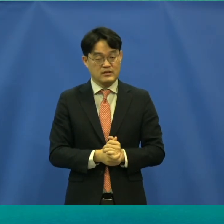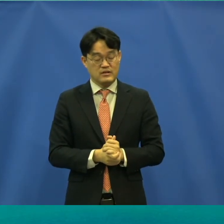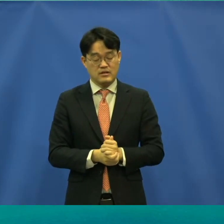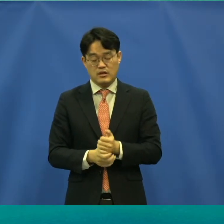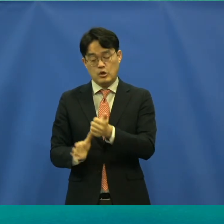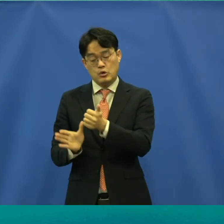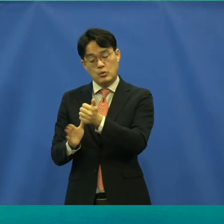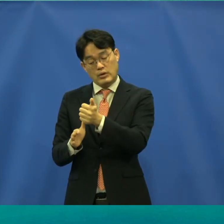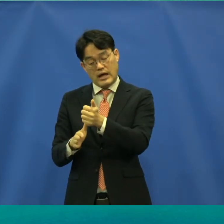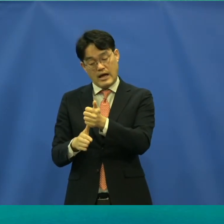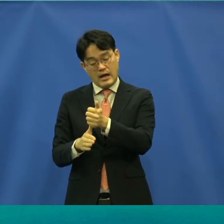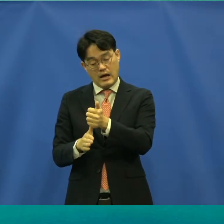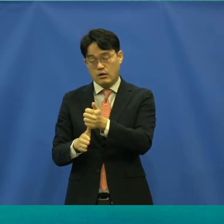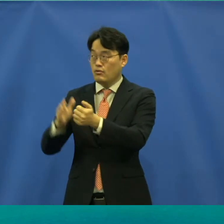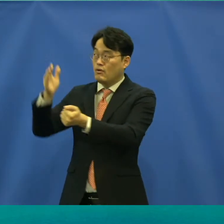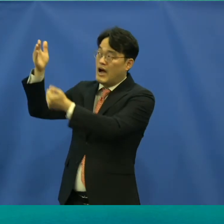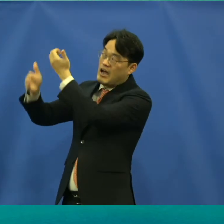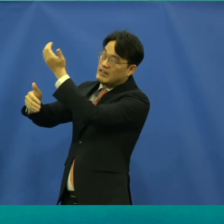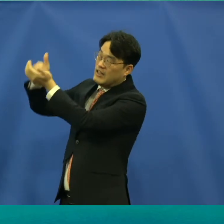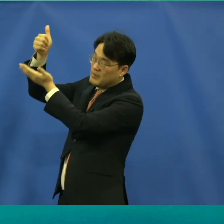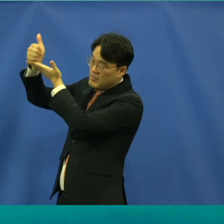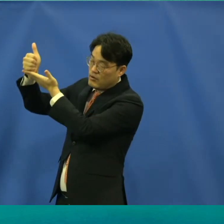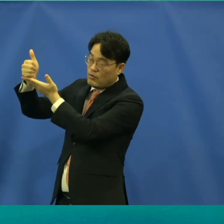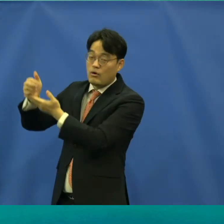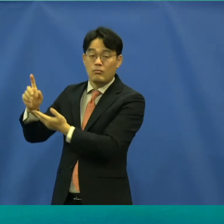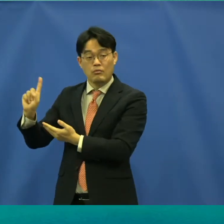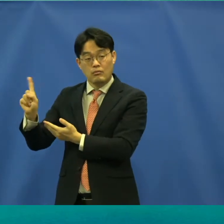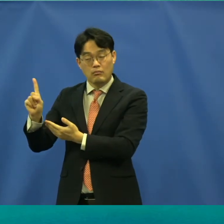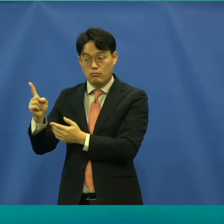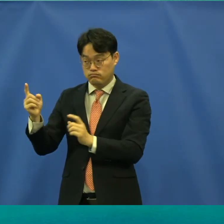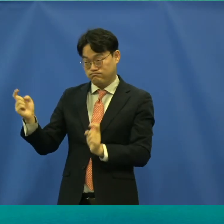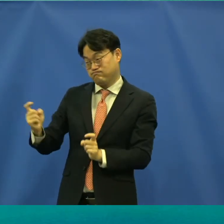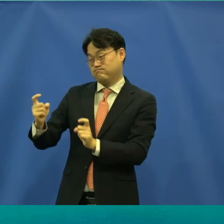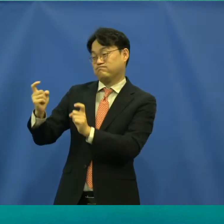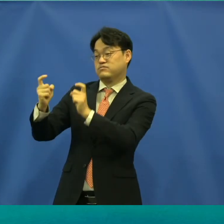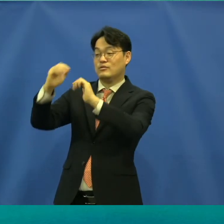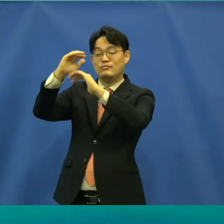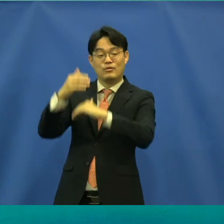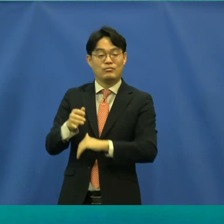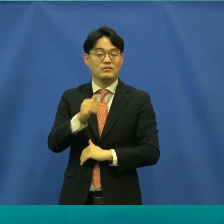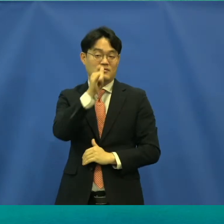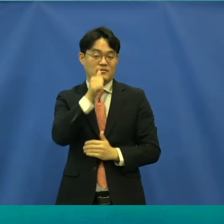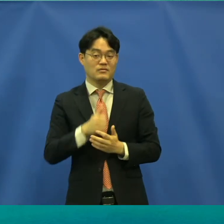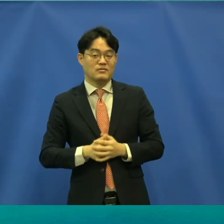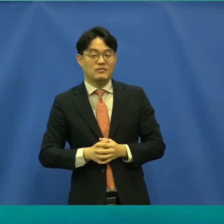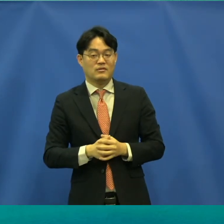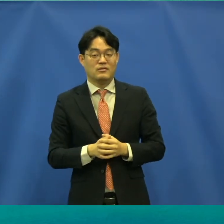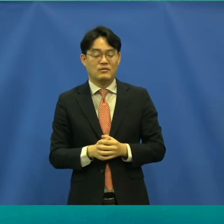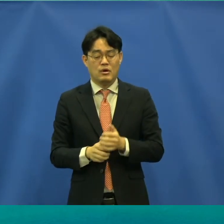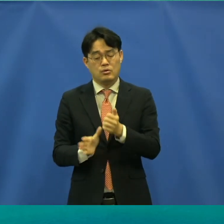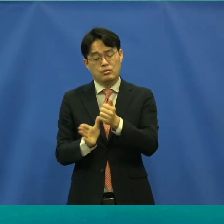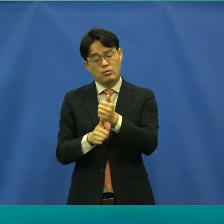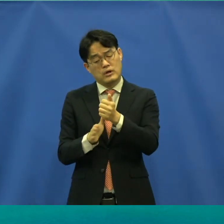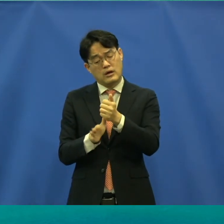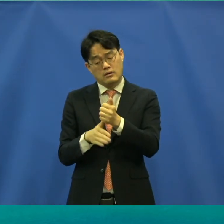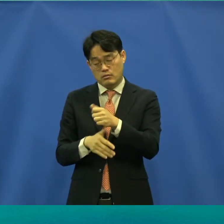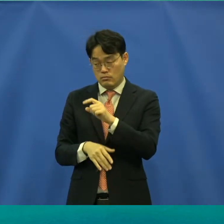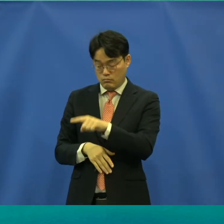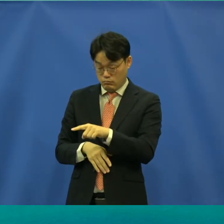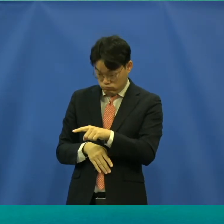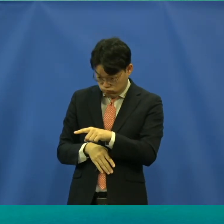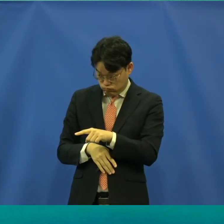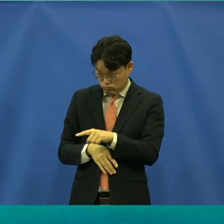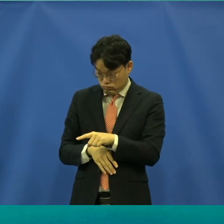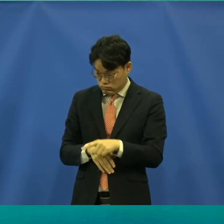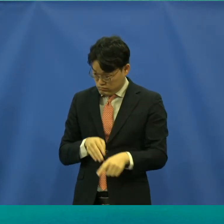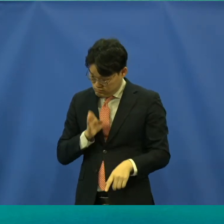있습니다. 이 요나서 안에는 믿기 힘든 사건들도 일어나죠. 가장 많이 하는 질문은